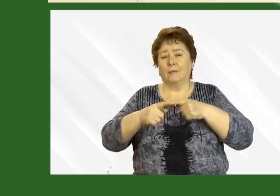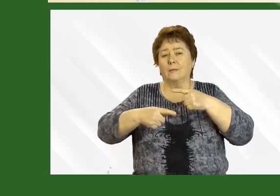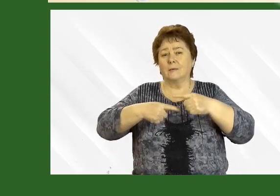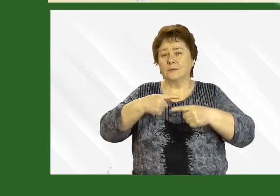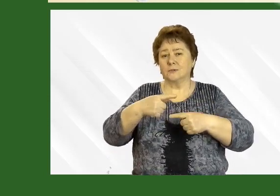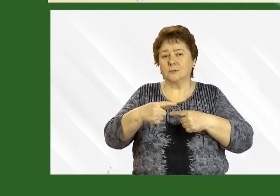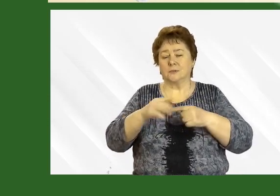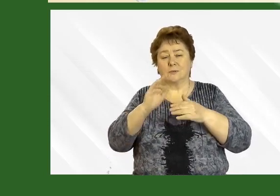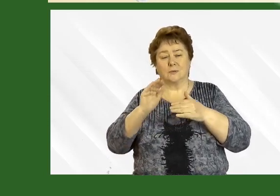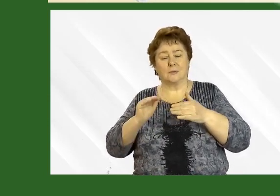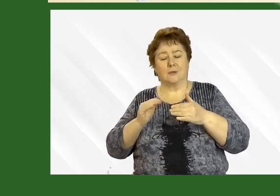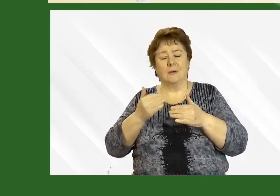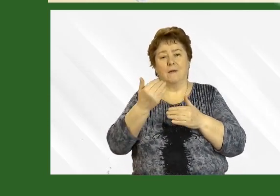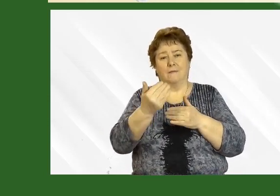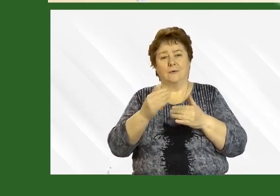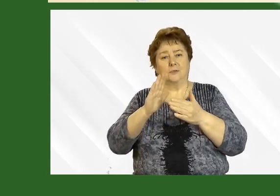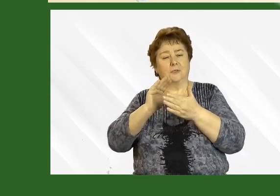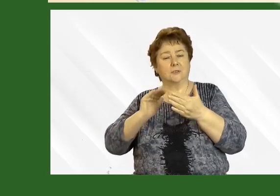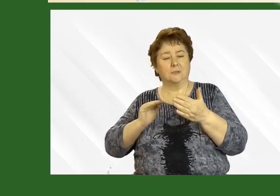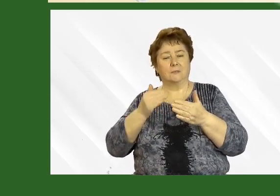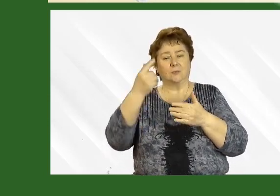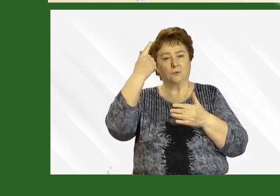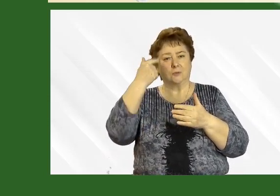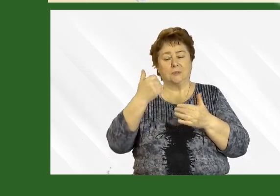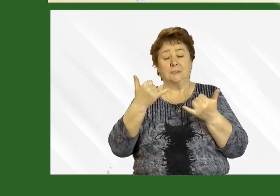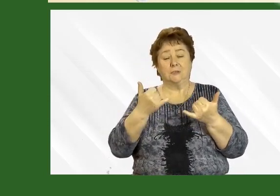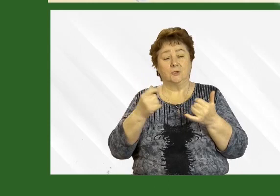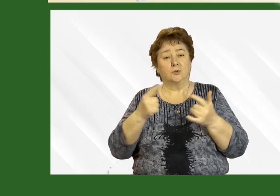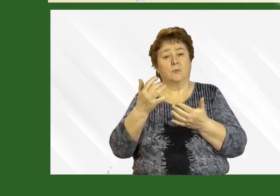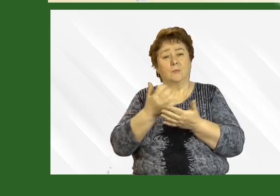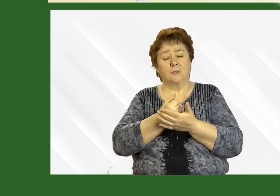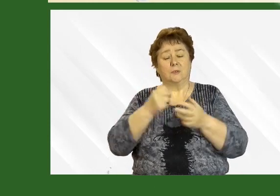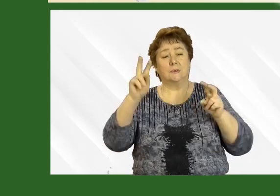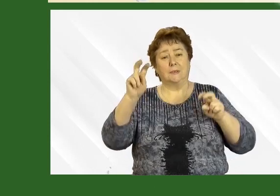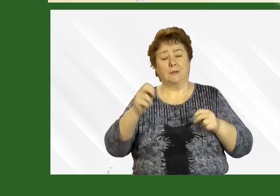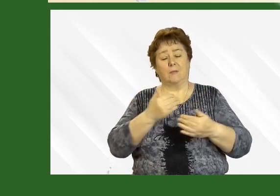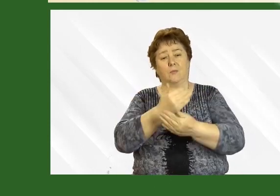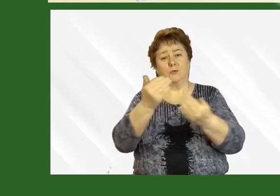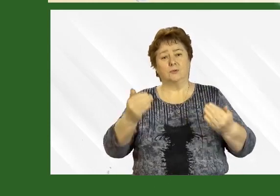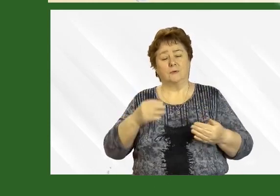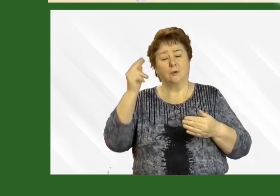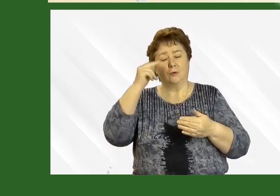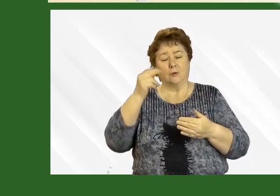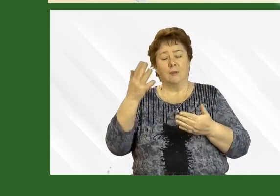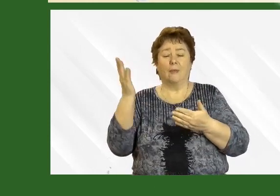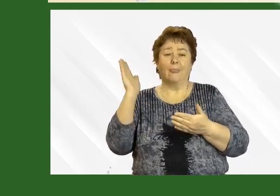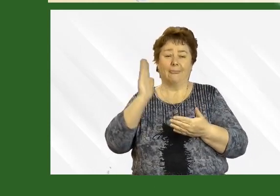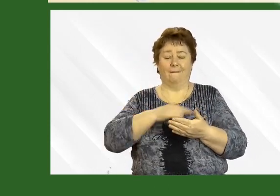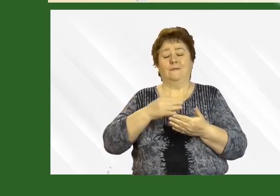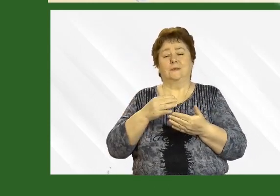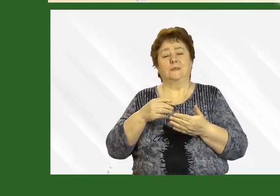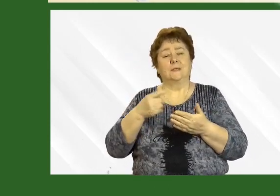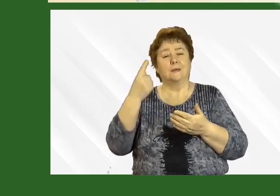ваше лестнице познания и сейчас чтобы определить тему нашего урока давайте разгадай